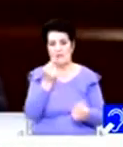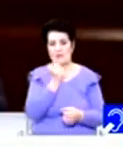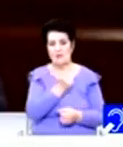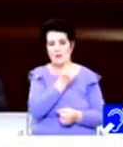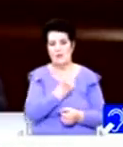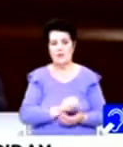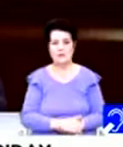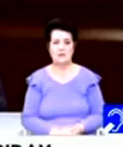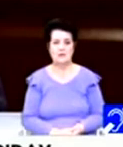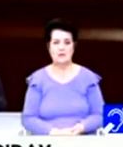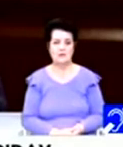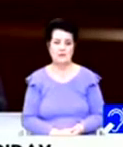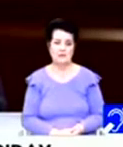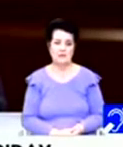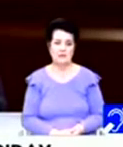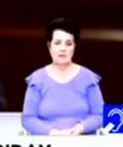confidențiale.